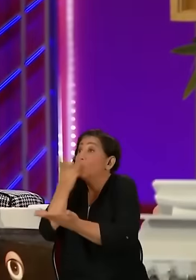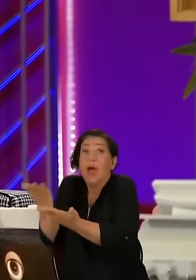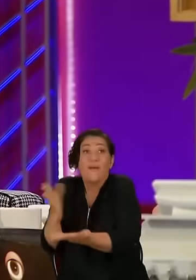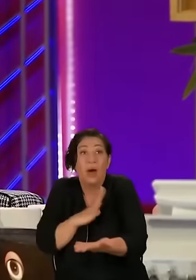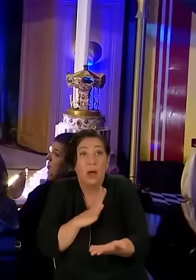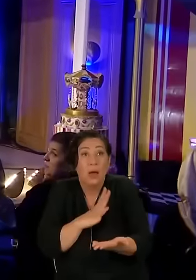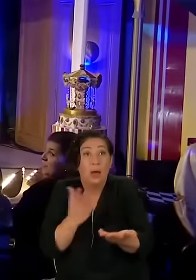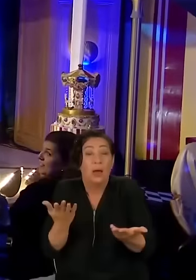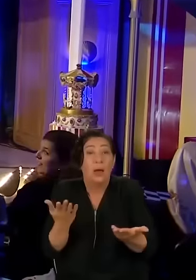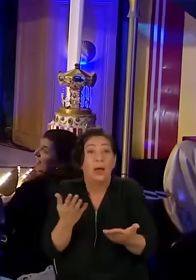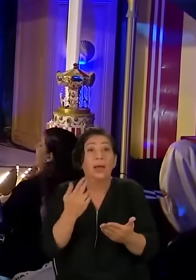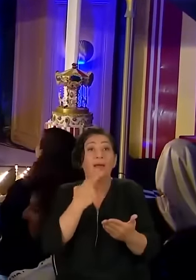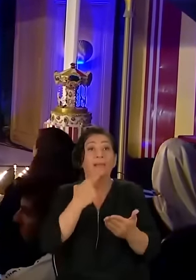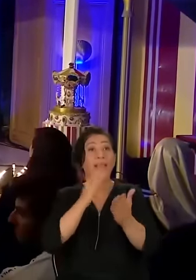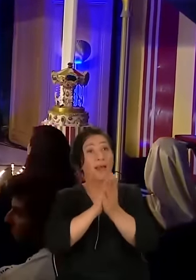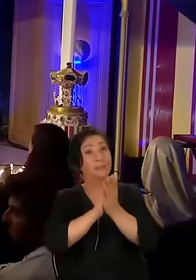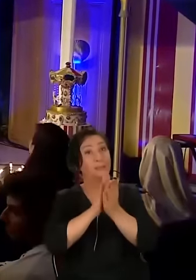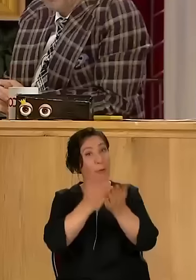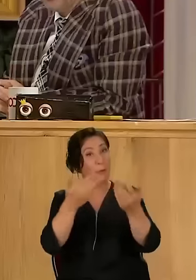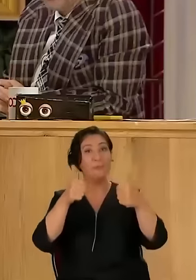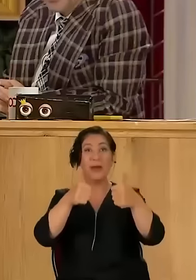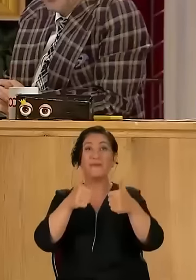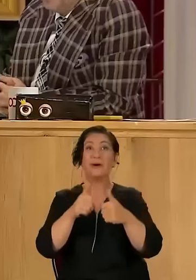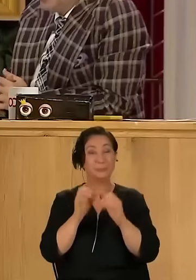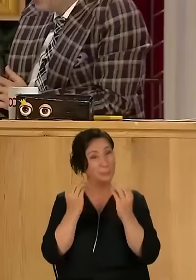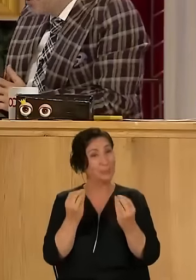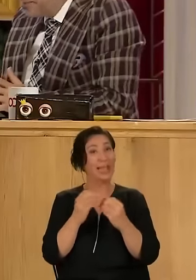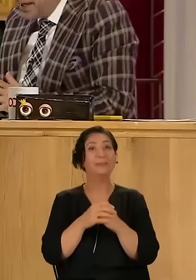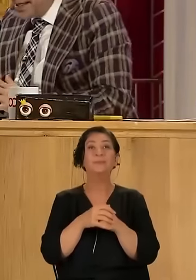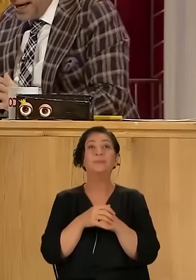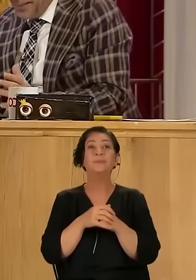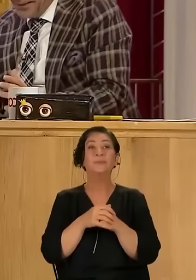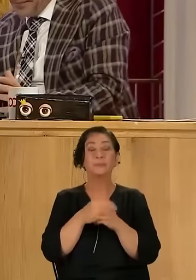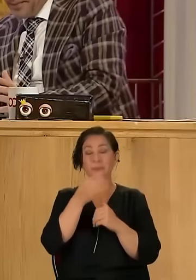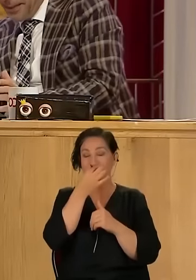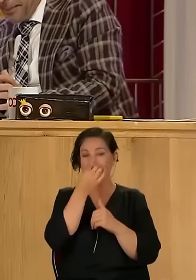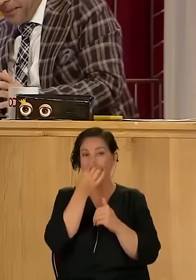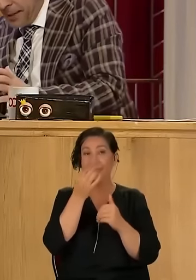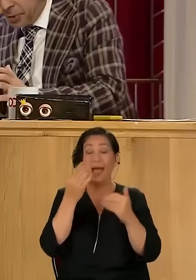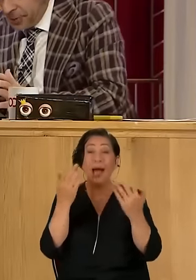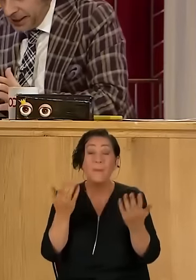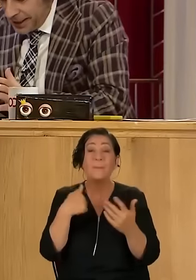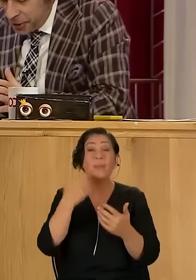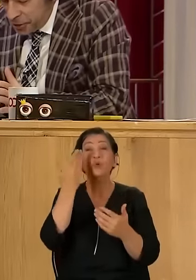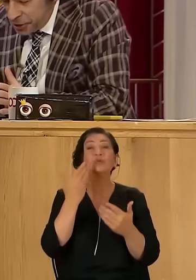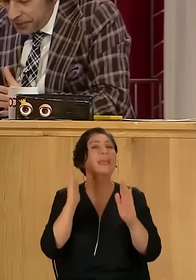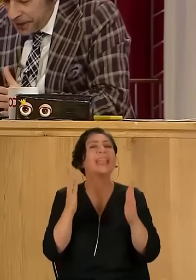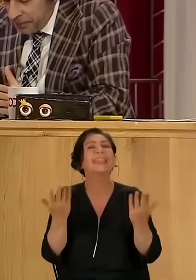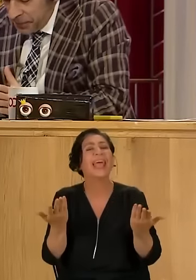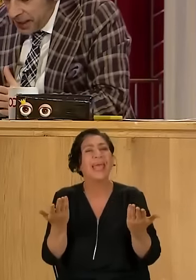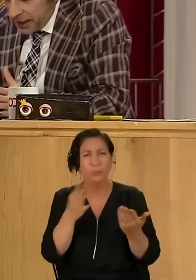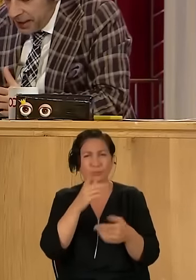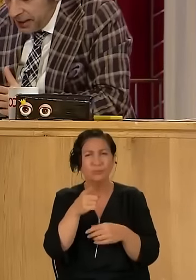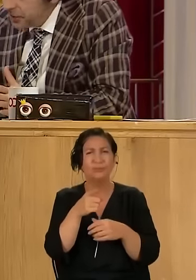var? Oo, kadınlar alkışlıyorlar. Güzel. Güzel. Peki bu, ya ama benim hoşuma giden şu,